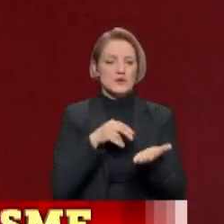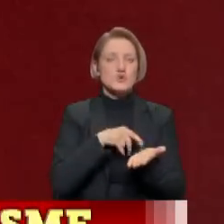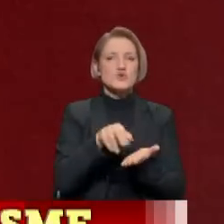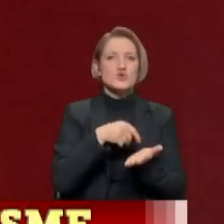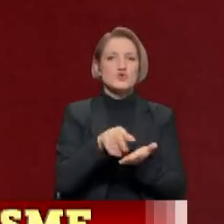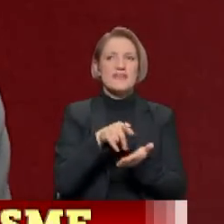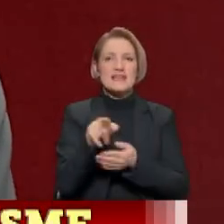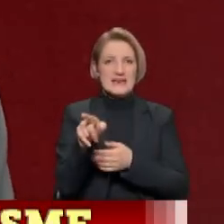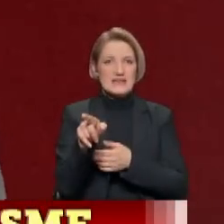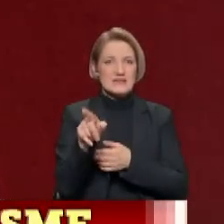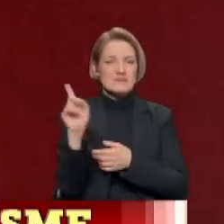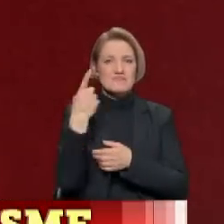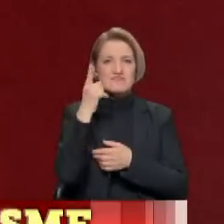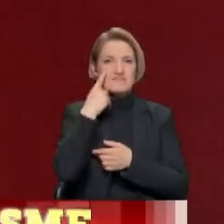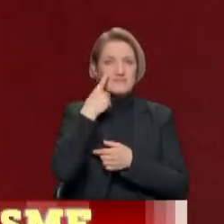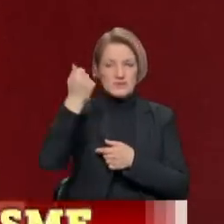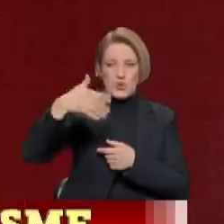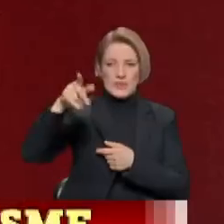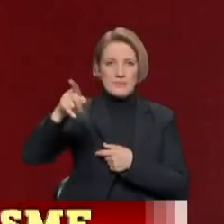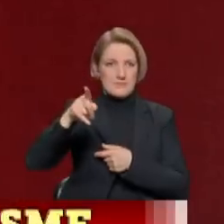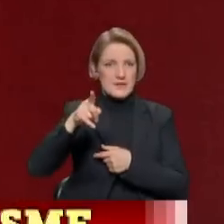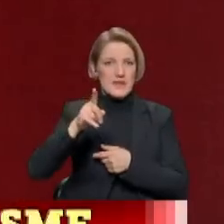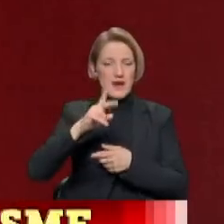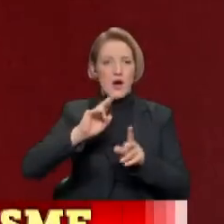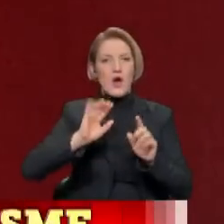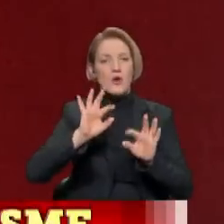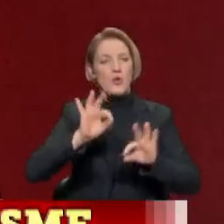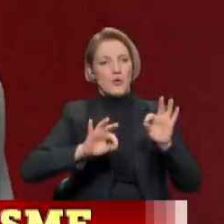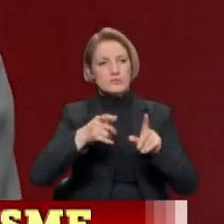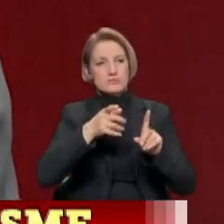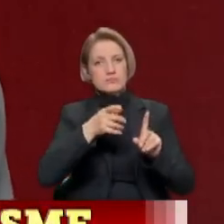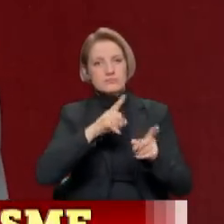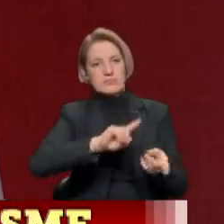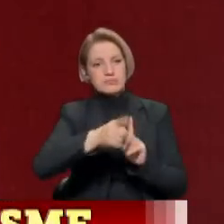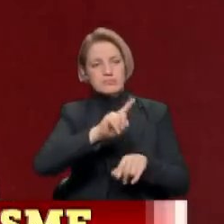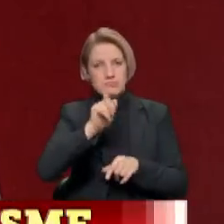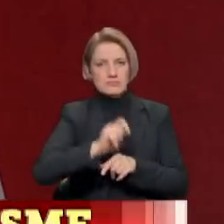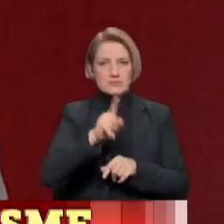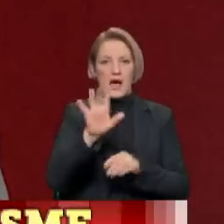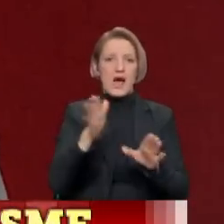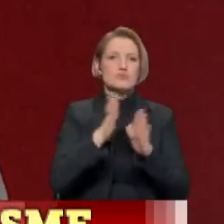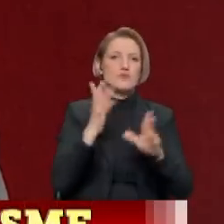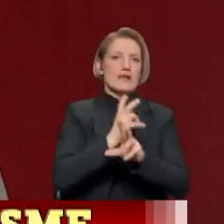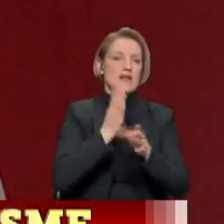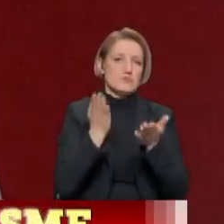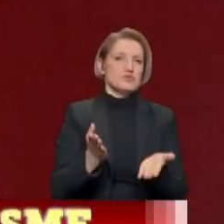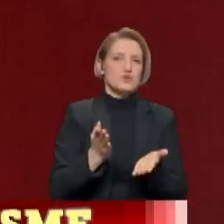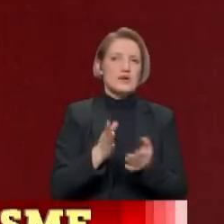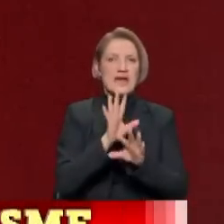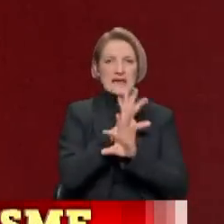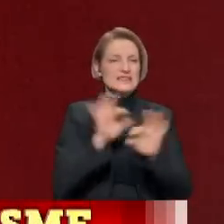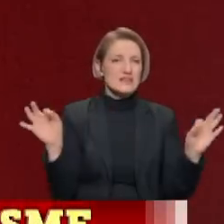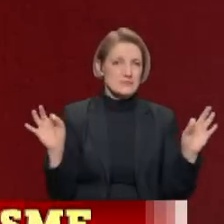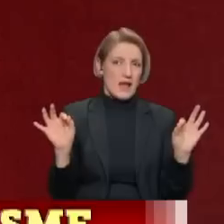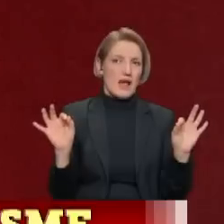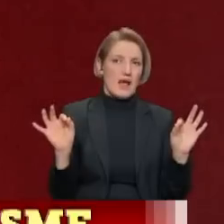yürütmenin kontrolüne girmişse işte bir toplum için en büyük tehlike odur diyor. İşte bizim yaşadığımız bugün bu. Hiç